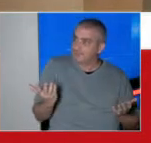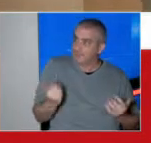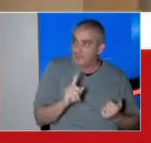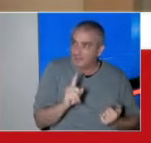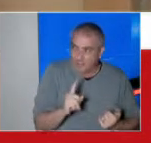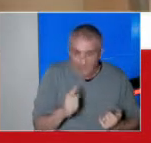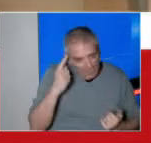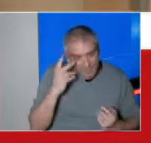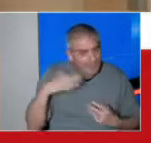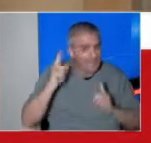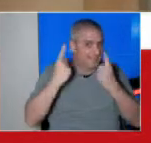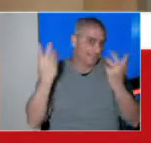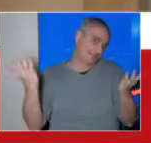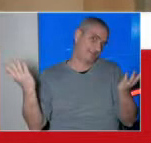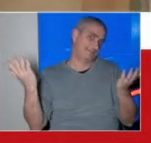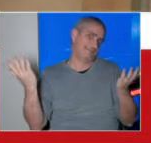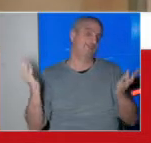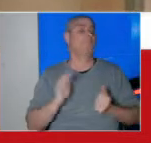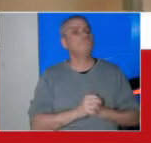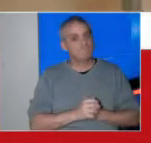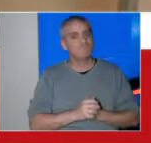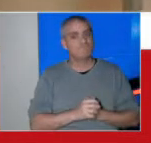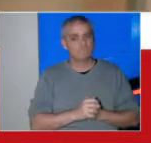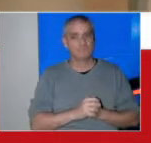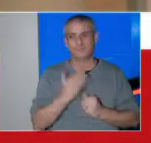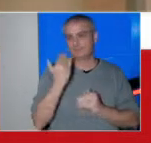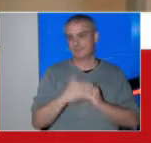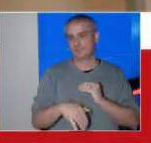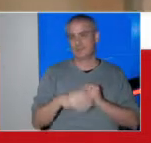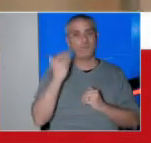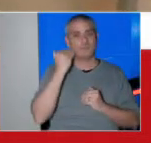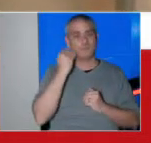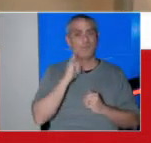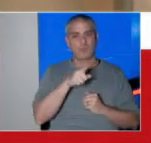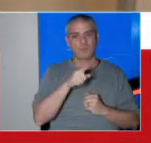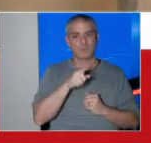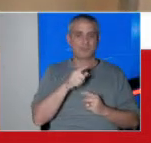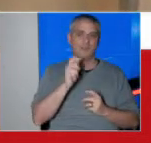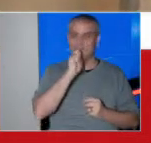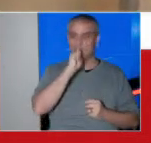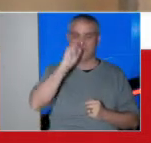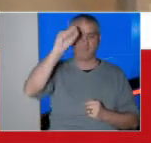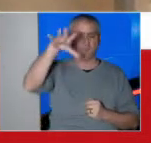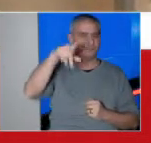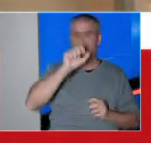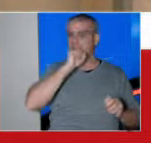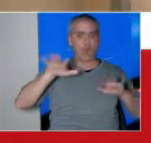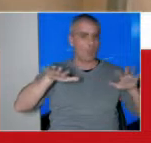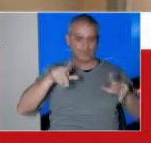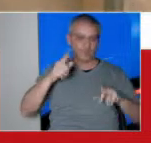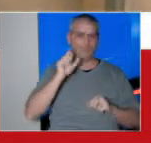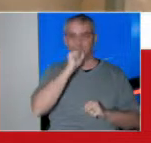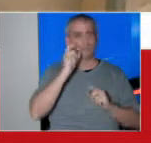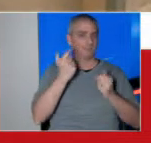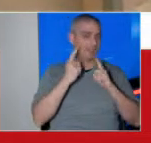לא יודע מה עוד הולך לקרות, אתה יודע. אז זהו רזי, באמריקה קוראים לזה דרופ דה מייק, אבל אתה לא ראפר, והשירה שאתה אוהב היא